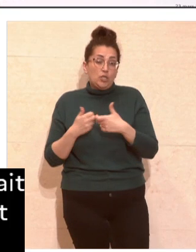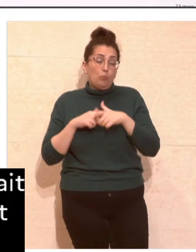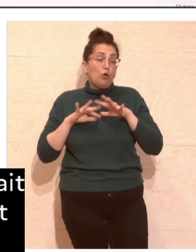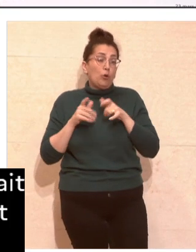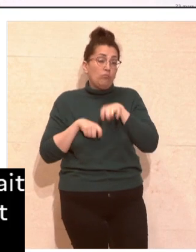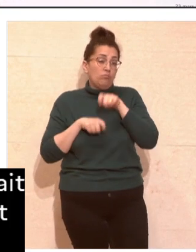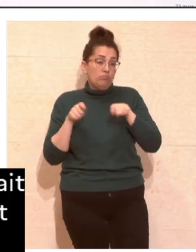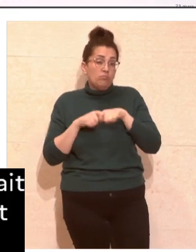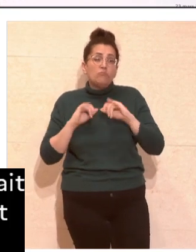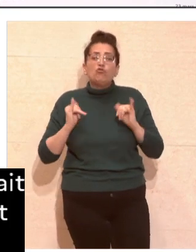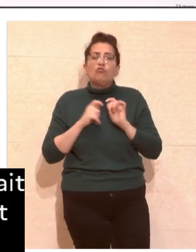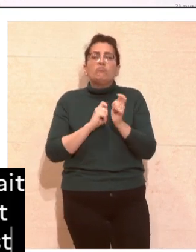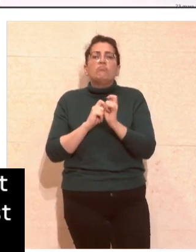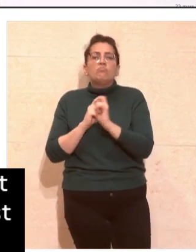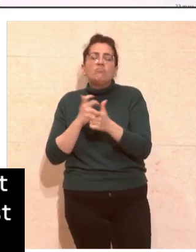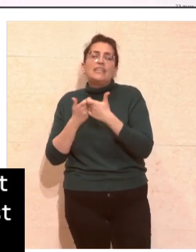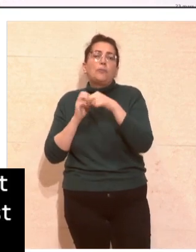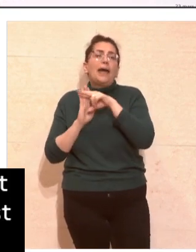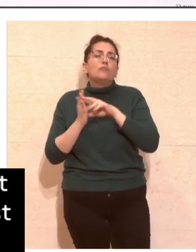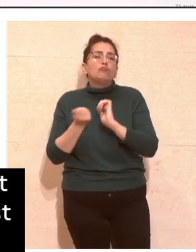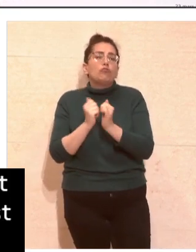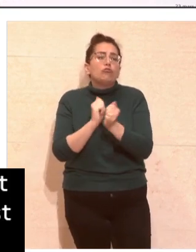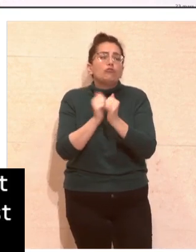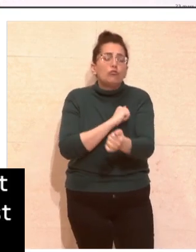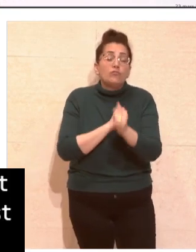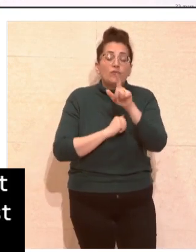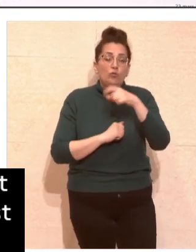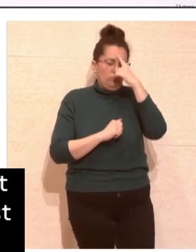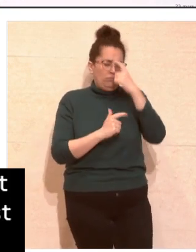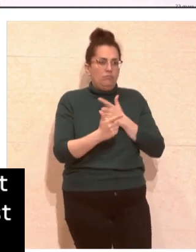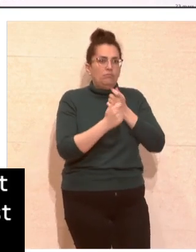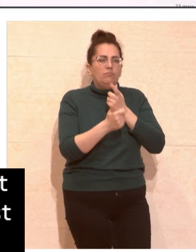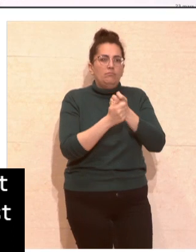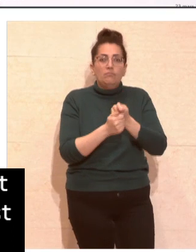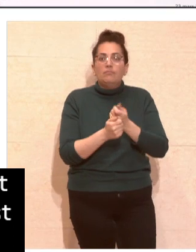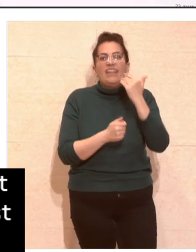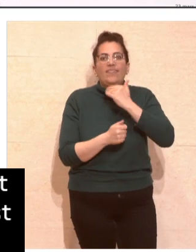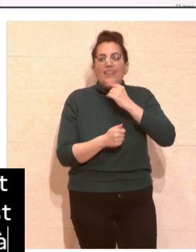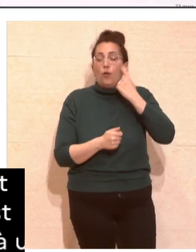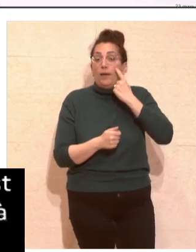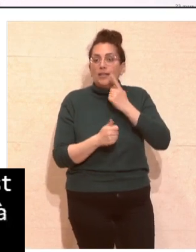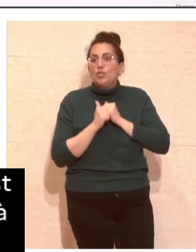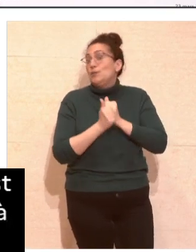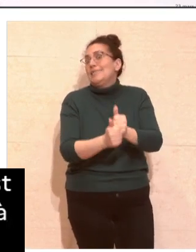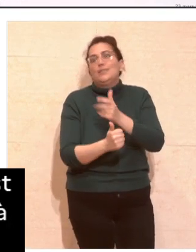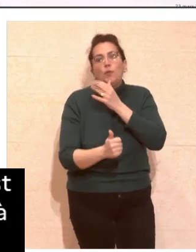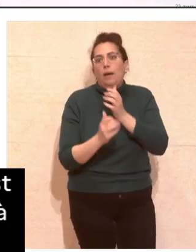par des jeux de cartes, on doit passer d'une règle à une autre. Voilà. Et ça, c'est très vite altéré également si on prive